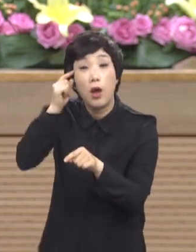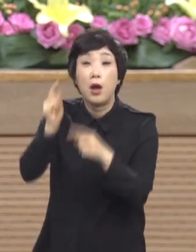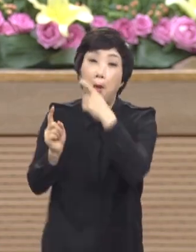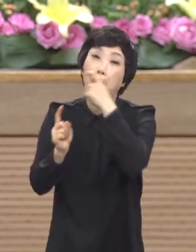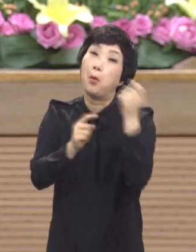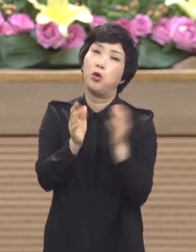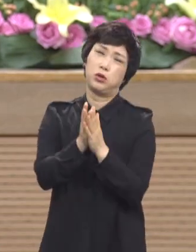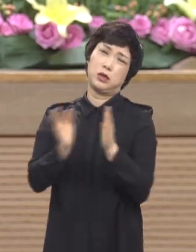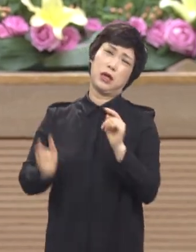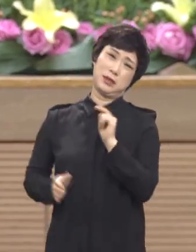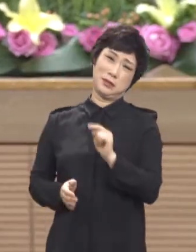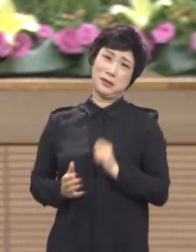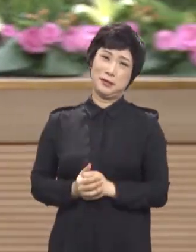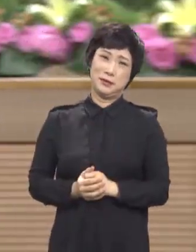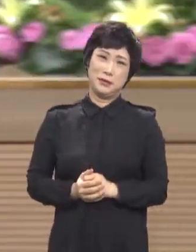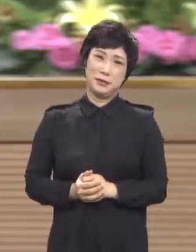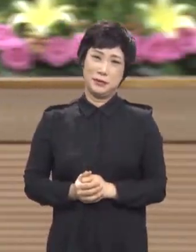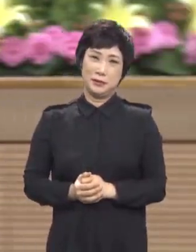미혹?